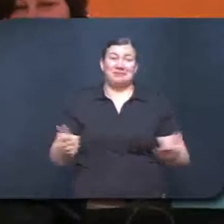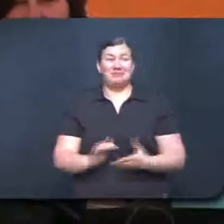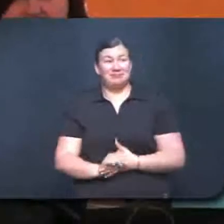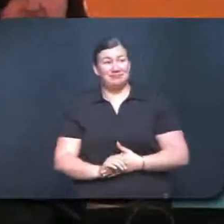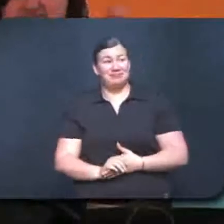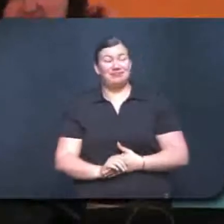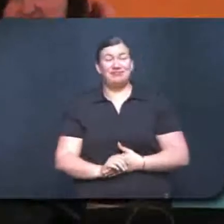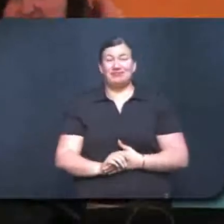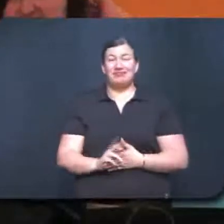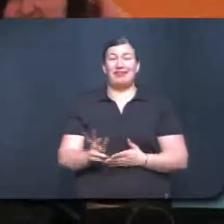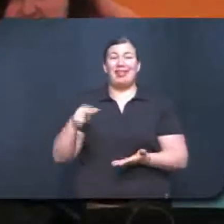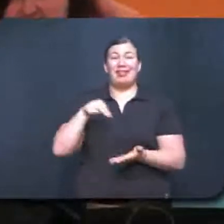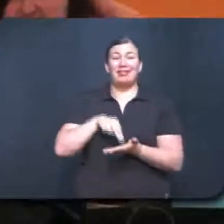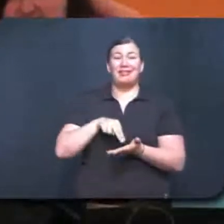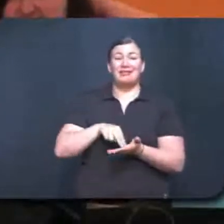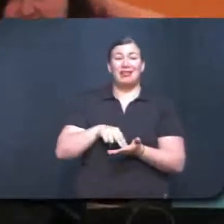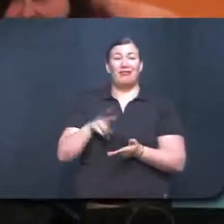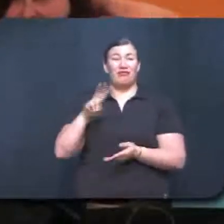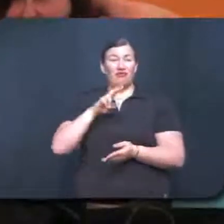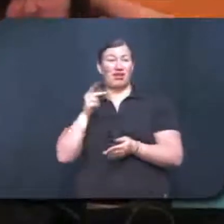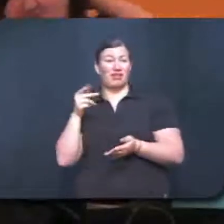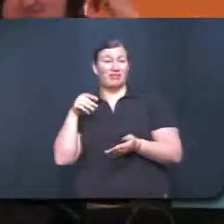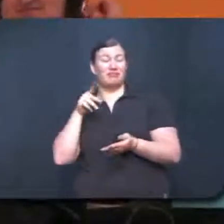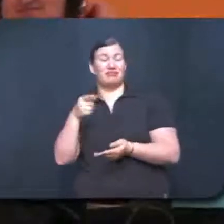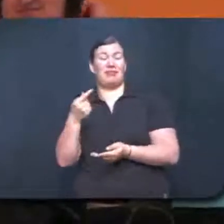der Antrag ist gestellt von der Versammlungsleitung